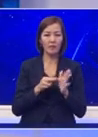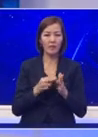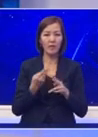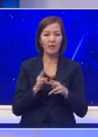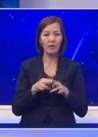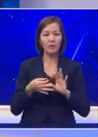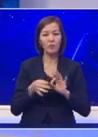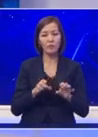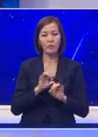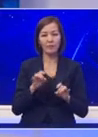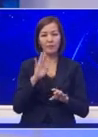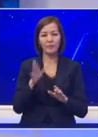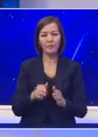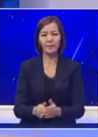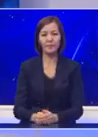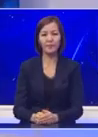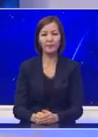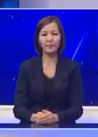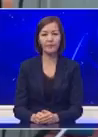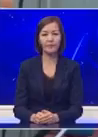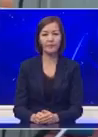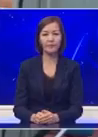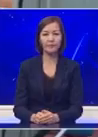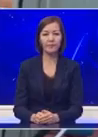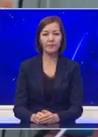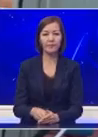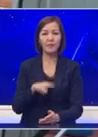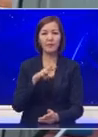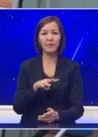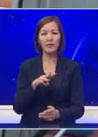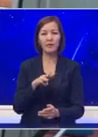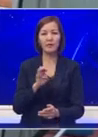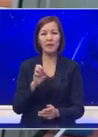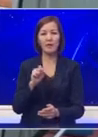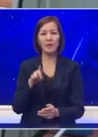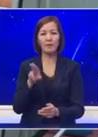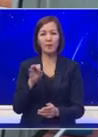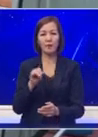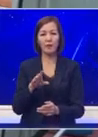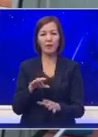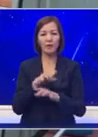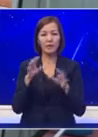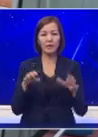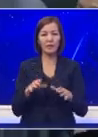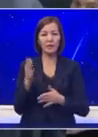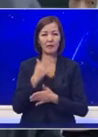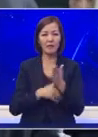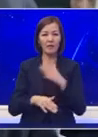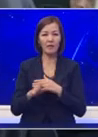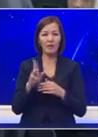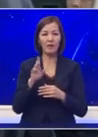плане тема продолжит Наш корреспондент Марат Абдуллаев председатель общественного объединения инвалидов